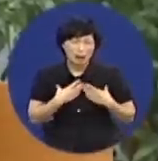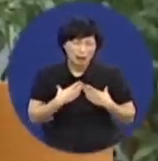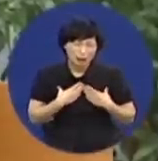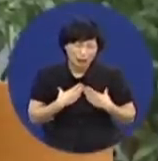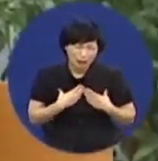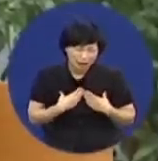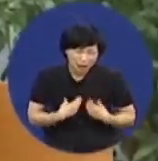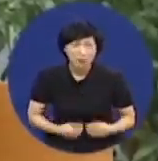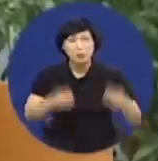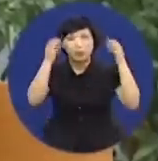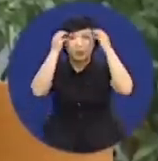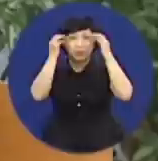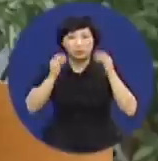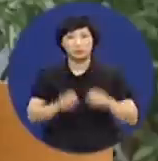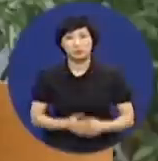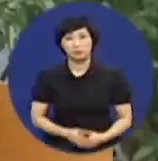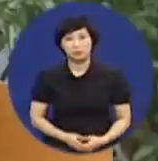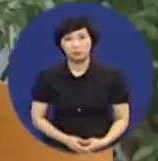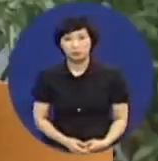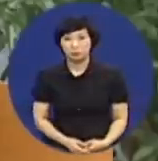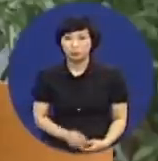しょう。